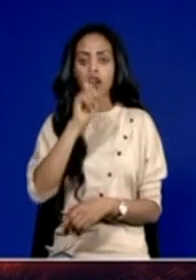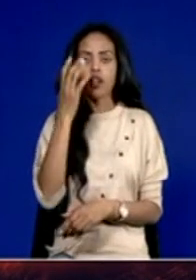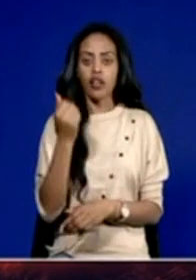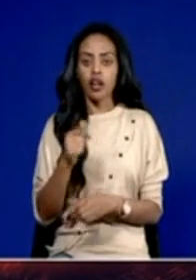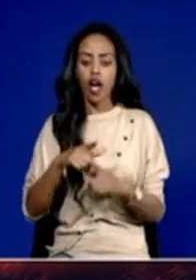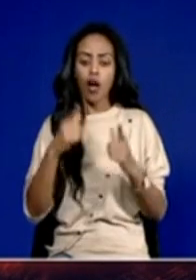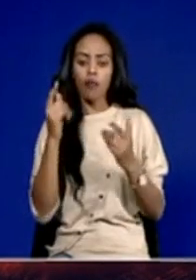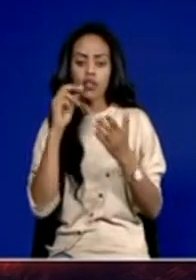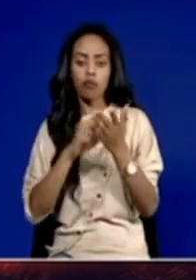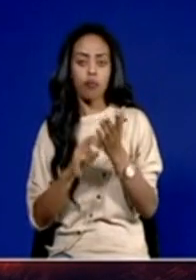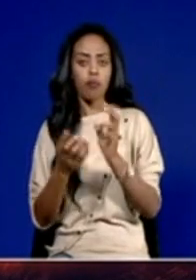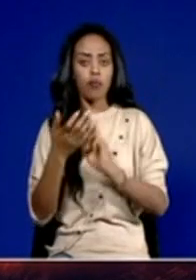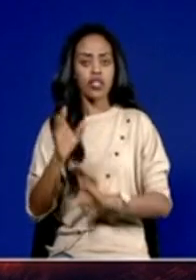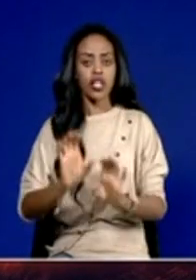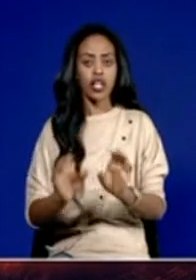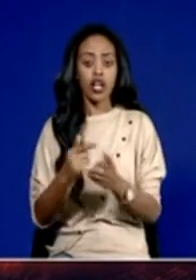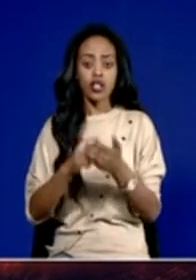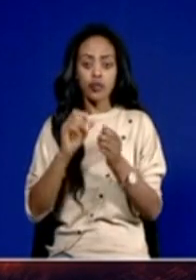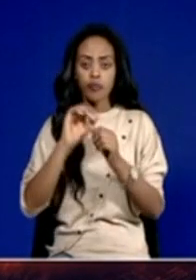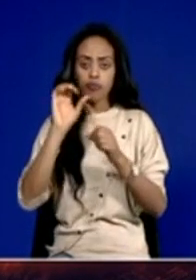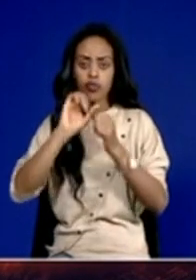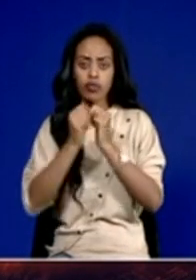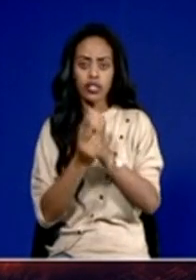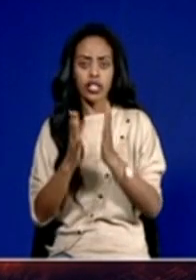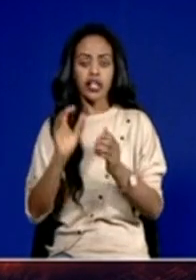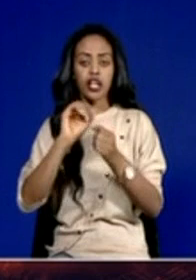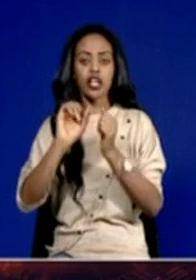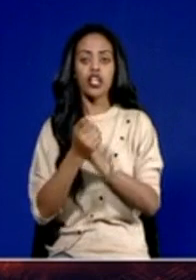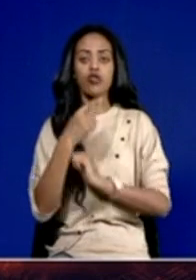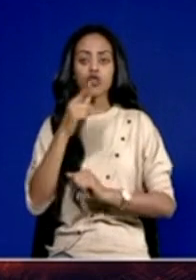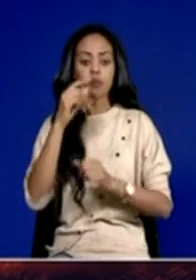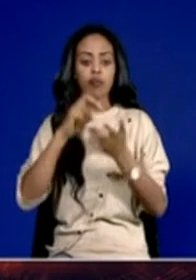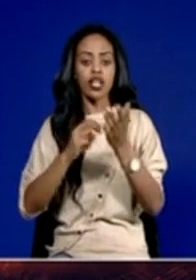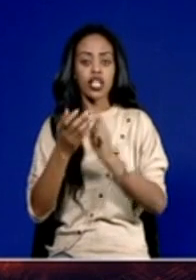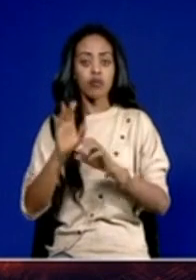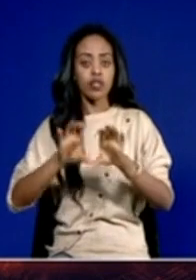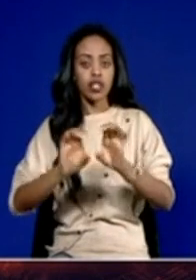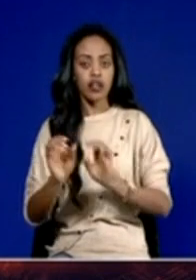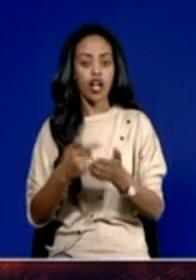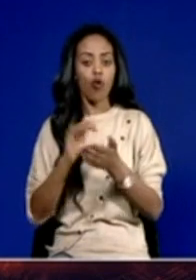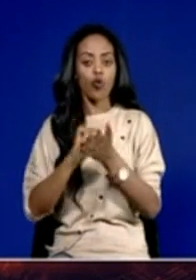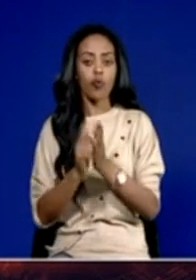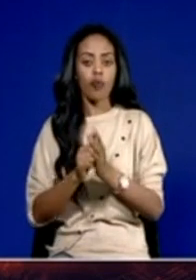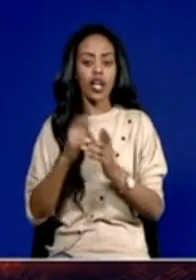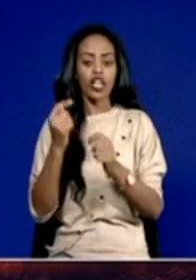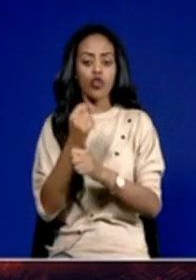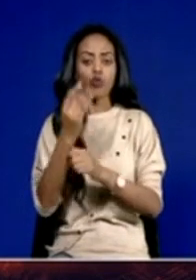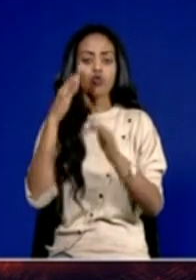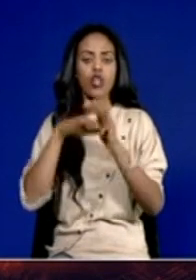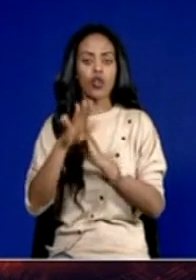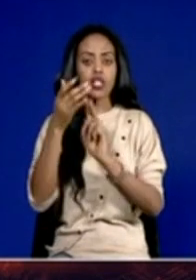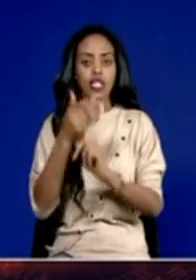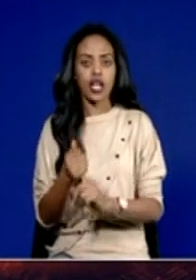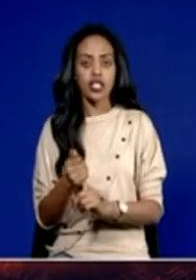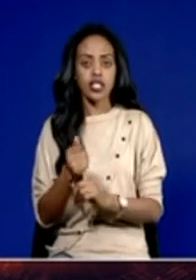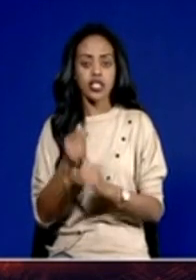ዓብዪ መፅናዕቲ ኣካይድና ንዙይ ፋንዳሜንታሊ ክቕይር ኢልና ተስፋ ዝገበርና ሎት መፅናዕቲ ምስ ገበርና ሮድማፕ ካብኡ ድማ ናይ ቴክኖሎጂ እታወታት እውን ዝሓዘ